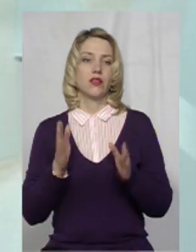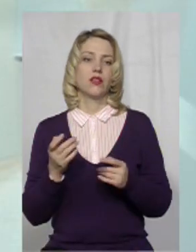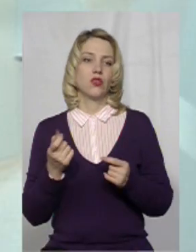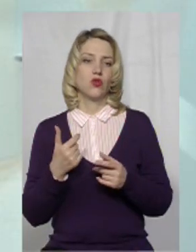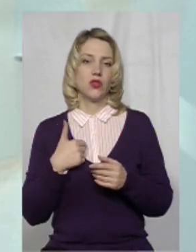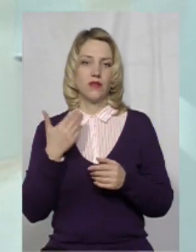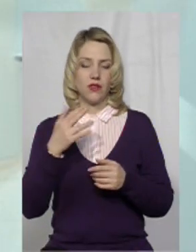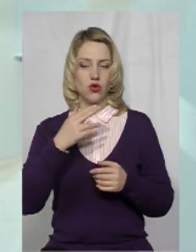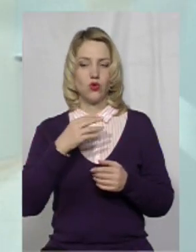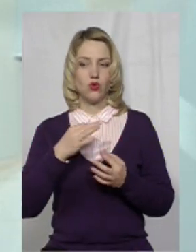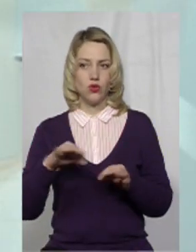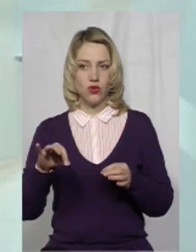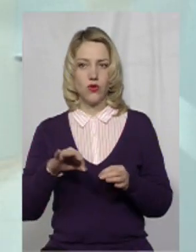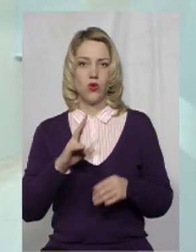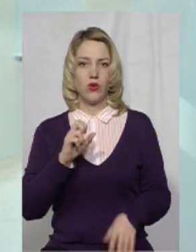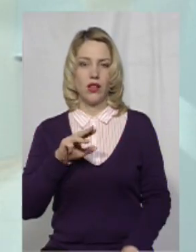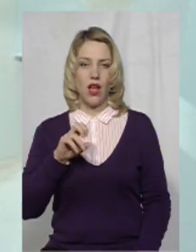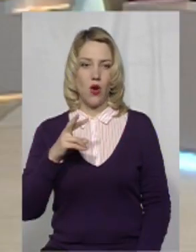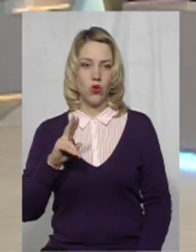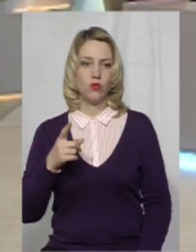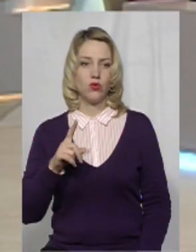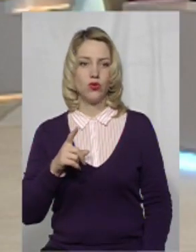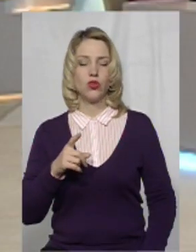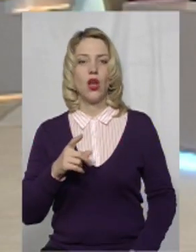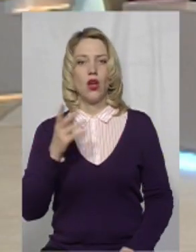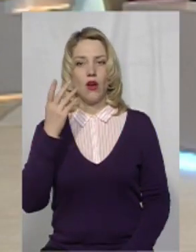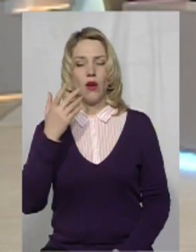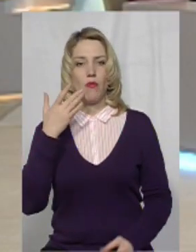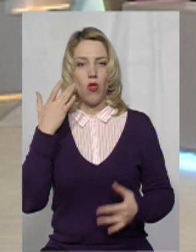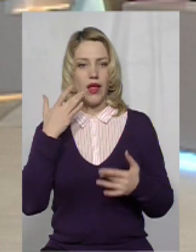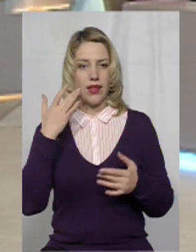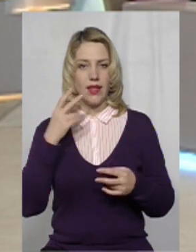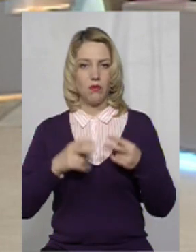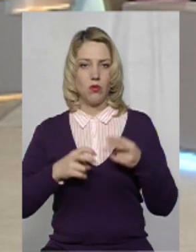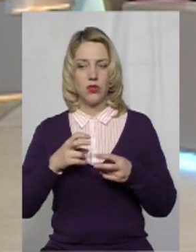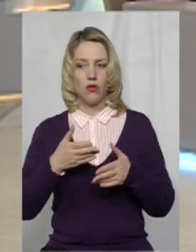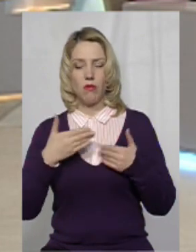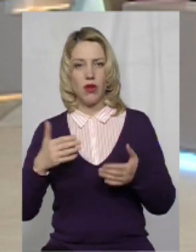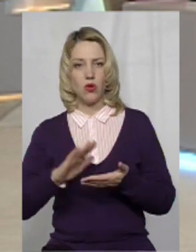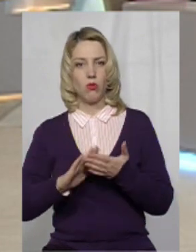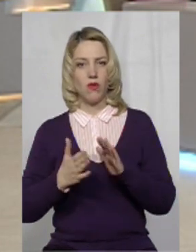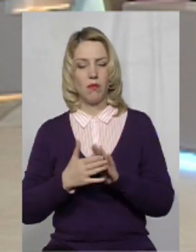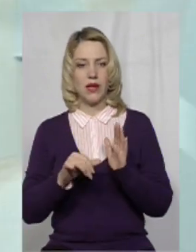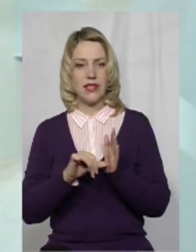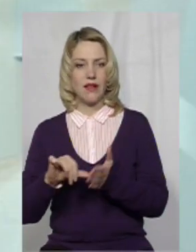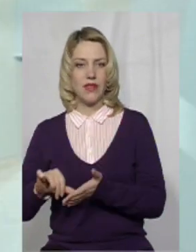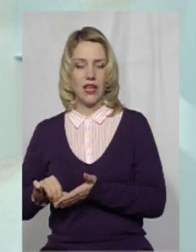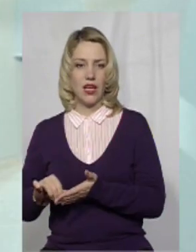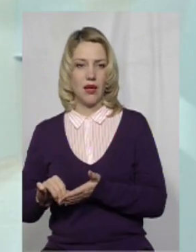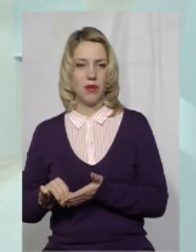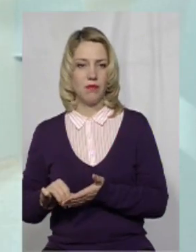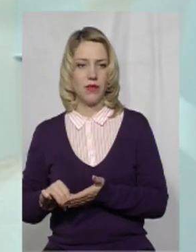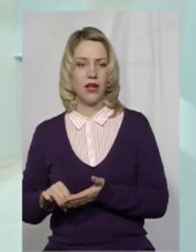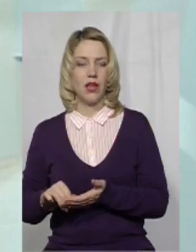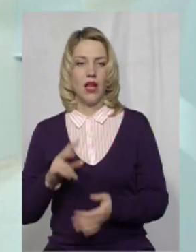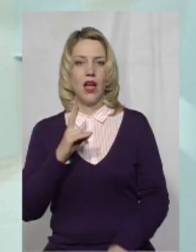доповню з вашого дозволу, пані Наталію, тому що саме, власне, по легкій промисловості ми домовлялися з представниками, які